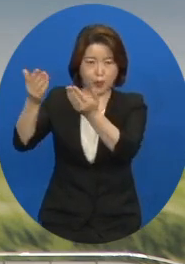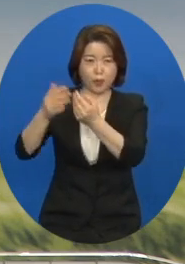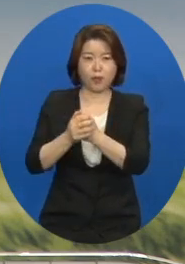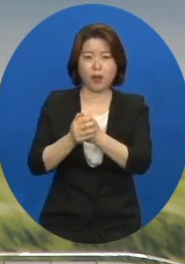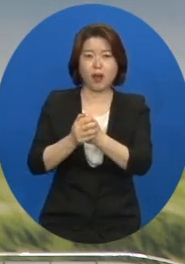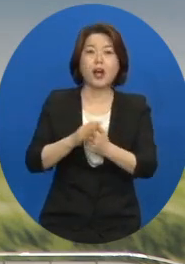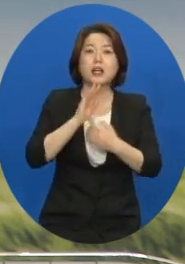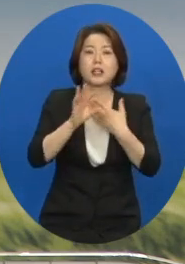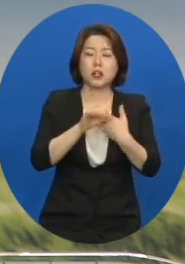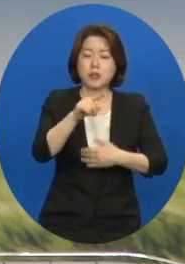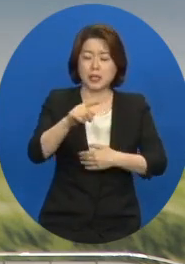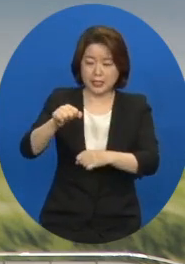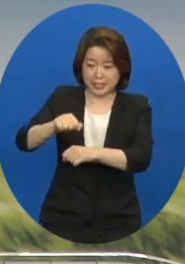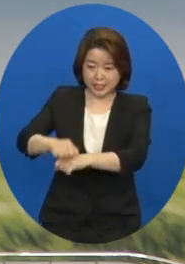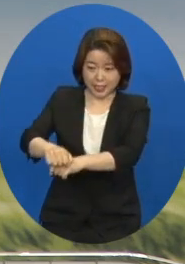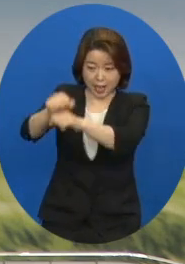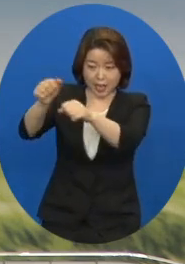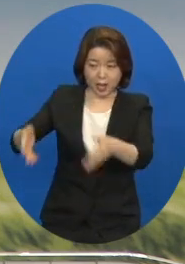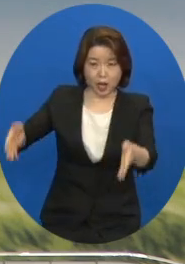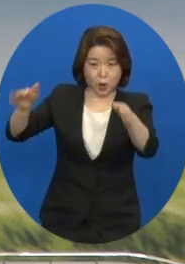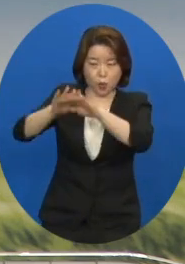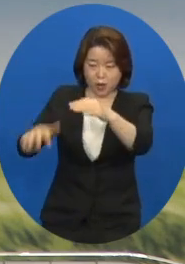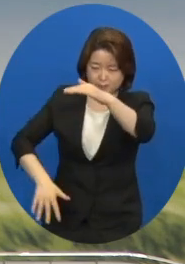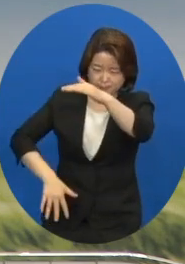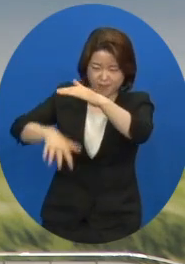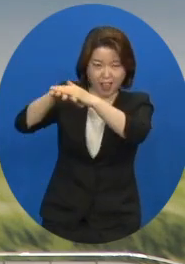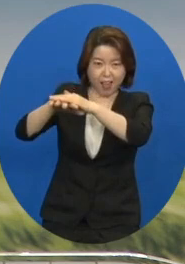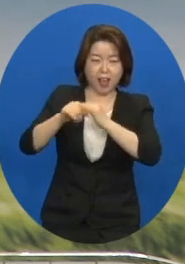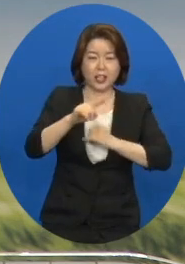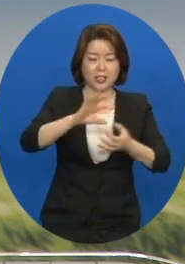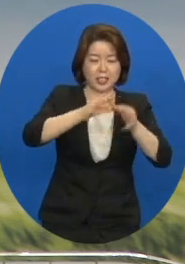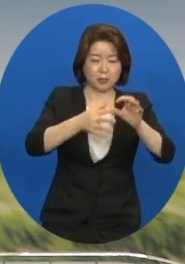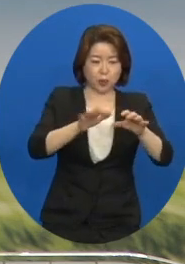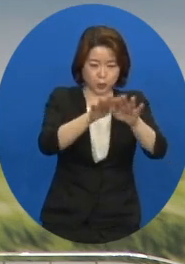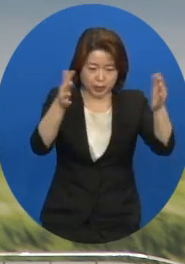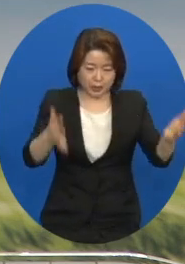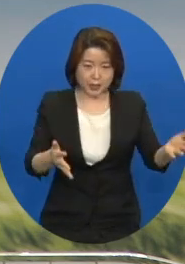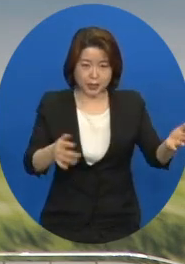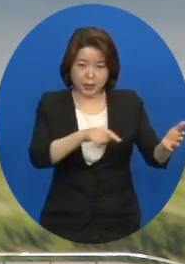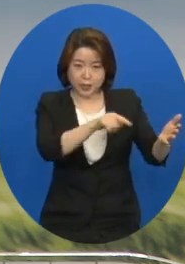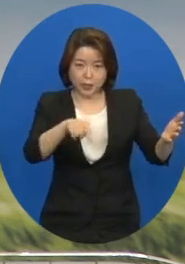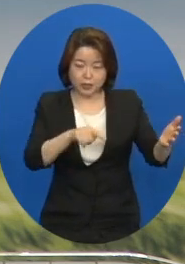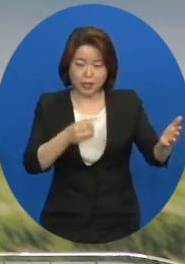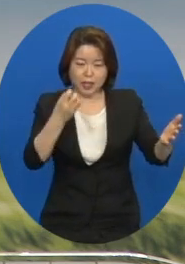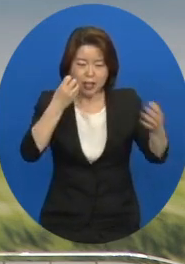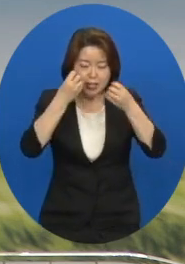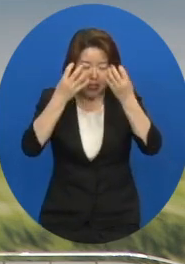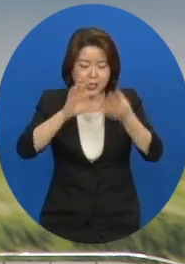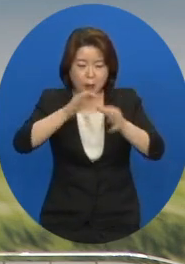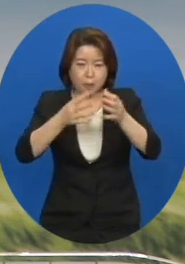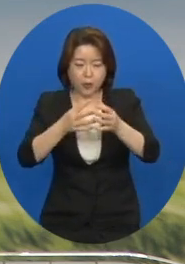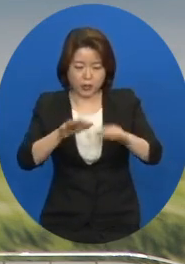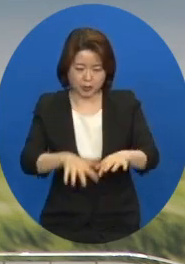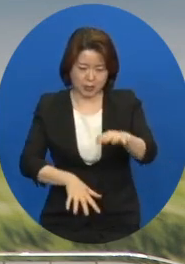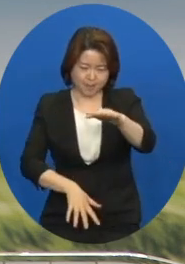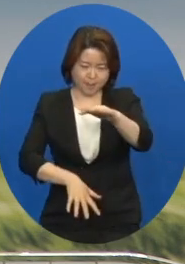그리하면 내 창고가 가득히 차고 내 포도즙 틀에 새 포도즙이 넘치리라.